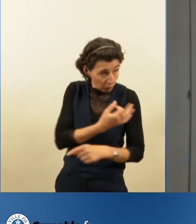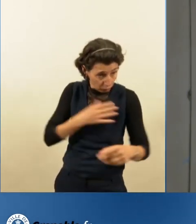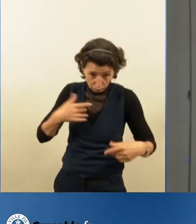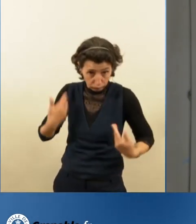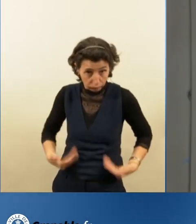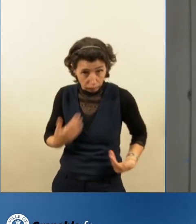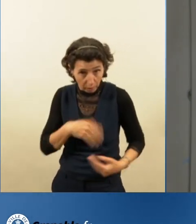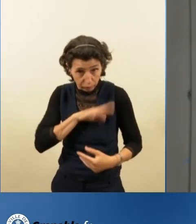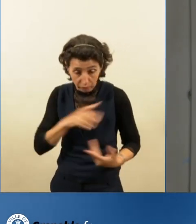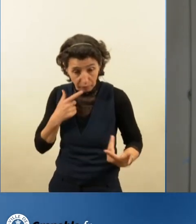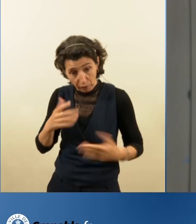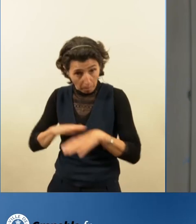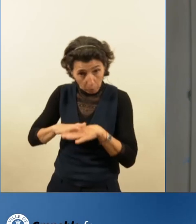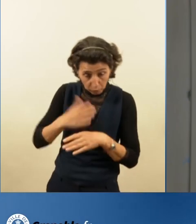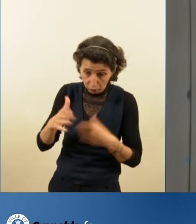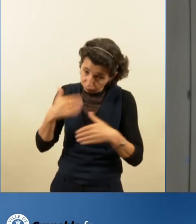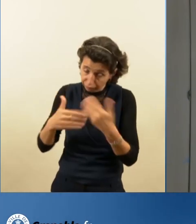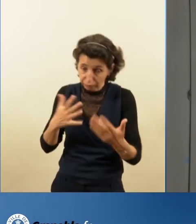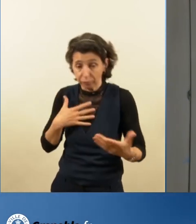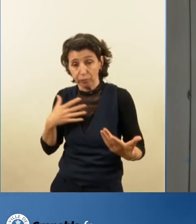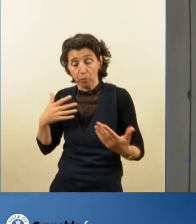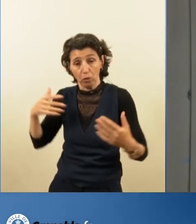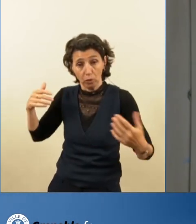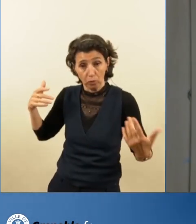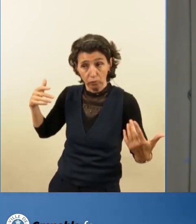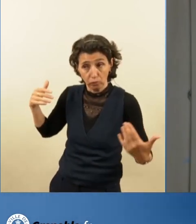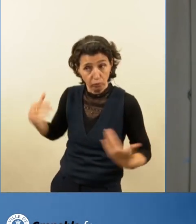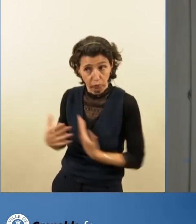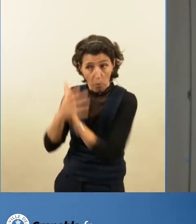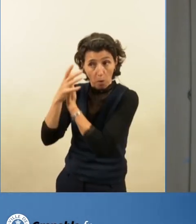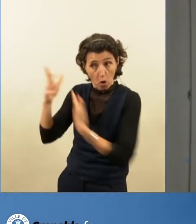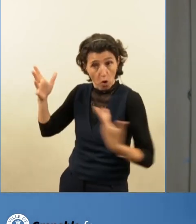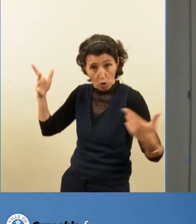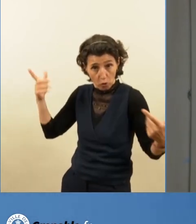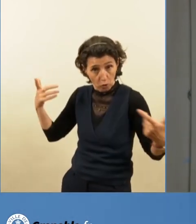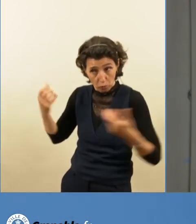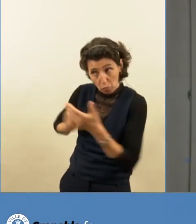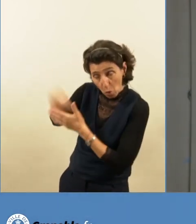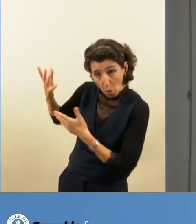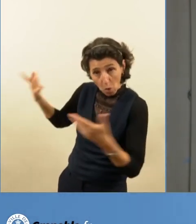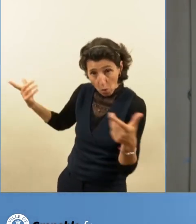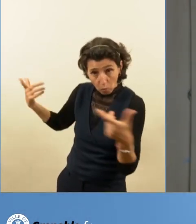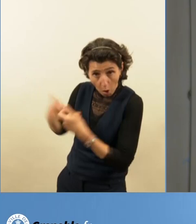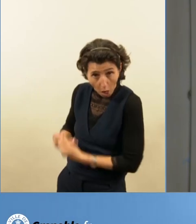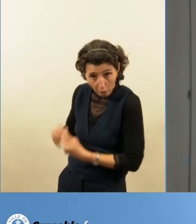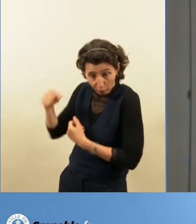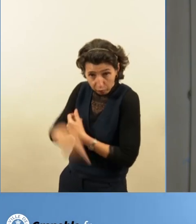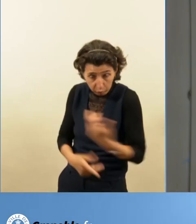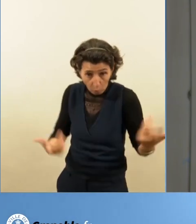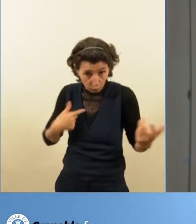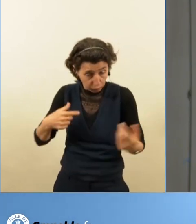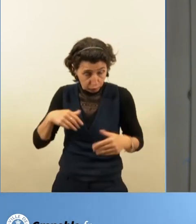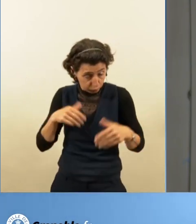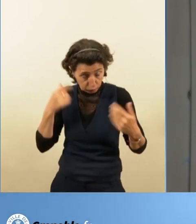doit être conduite à l'échelle métropolitaine et donc nous continuons de le penser et de le et de le porter